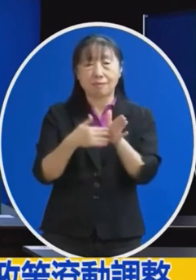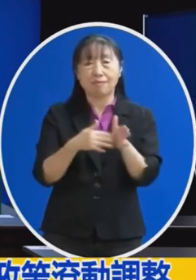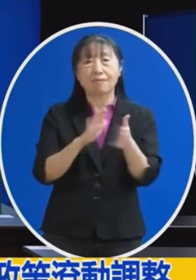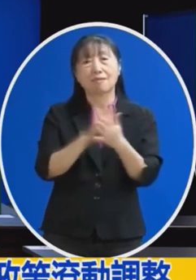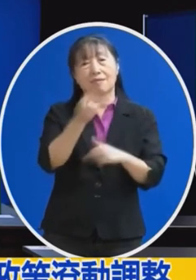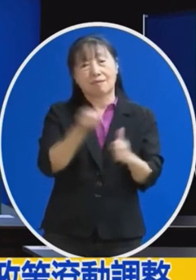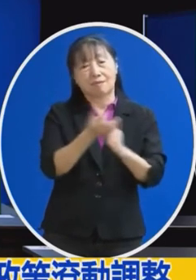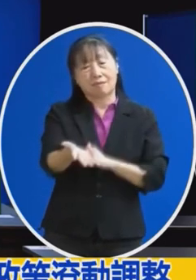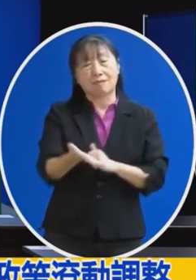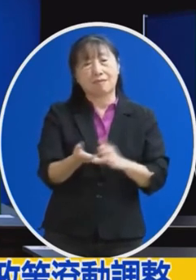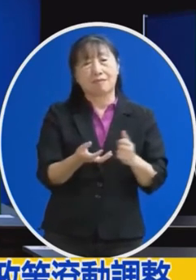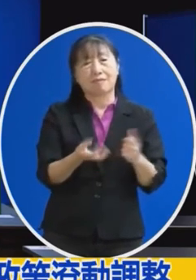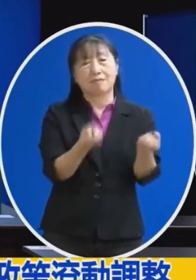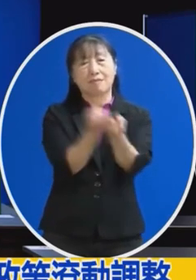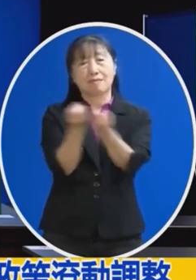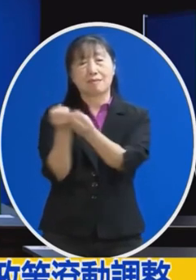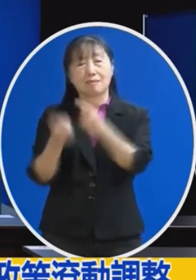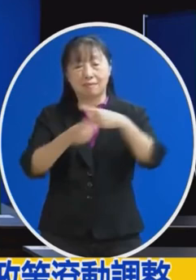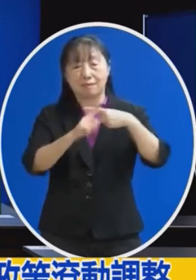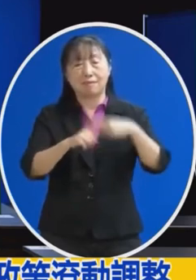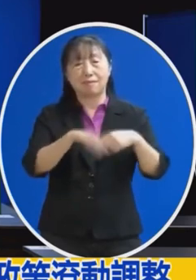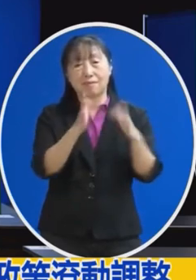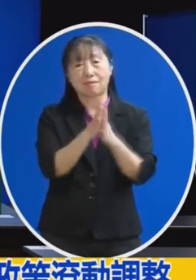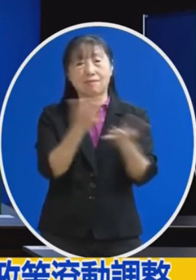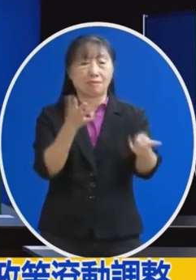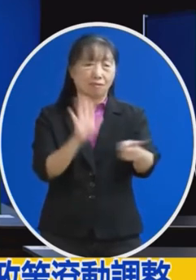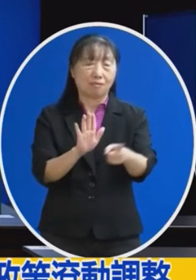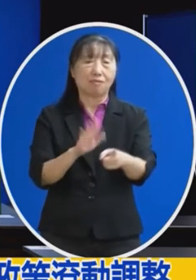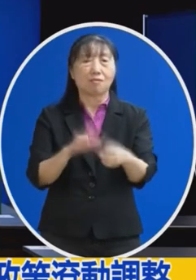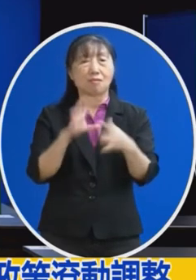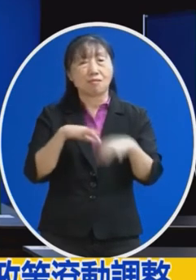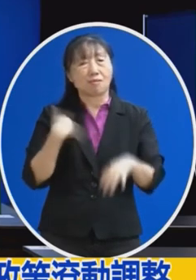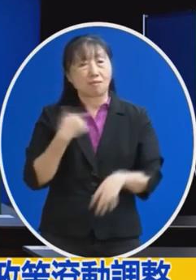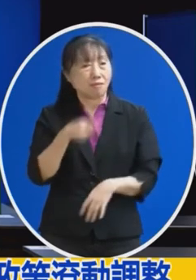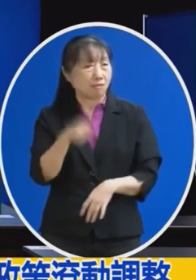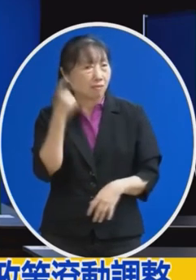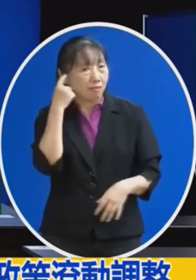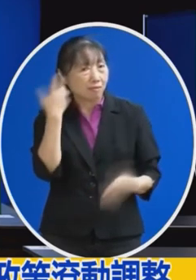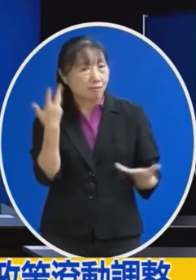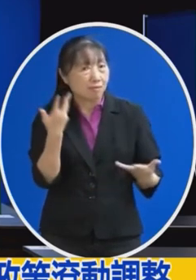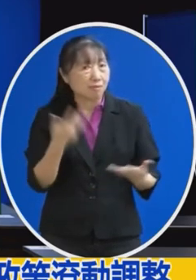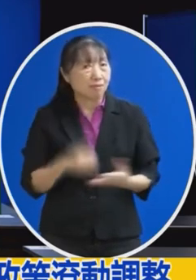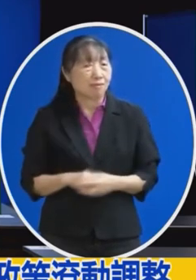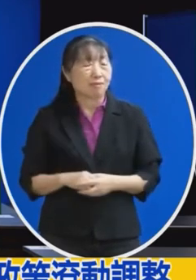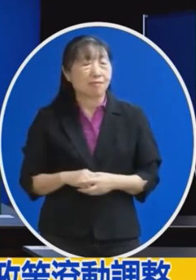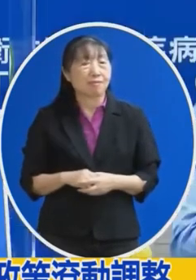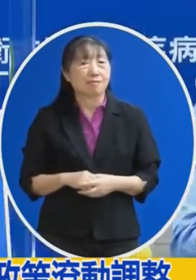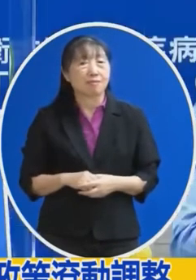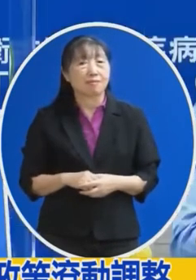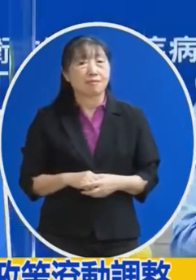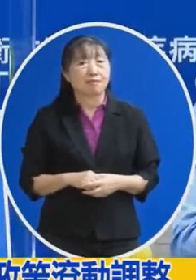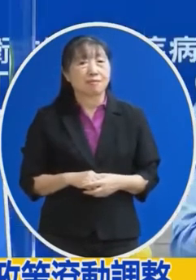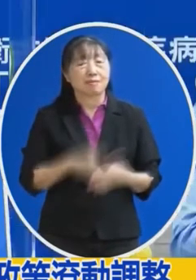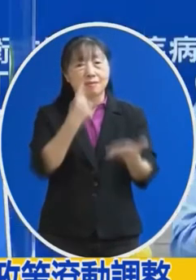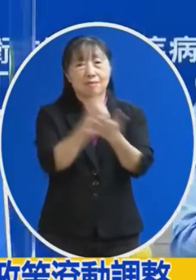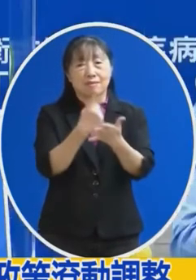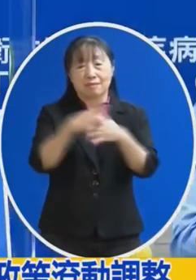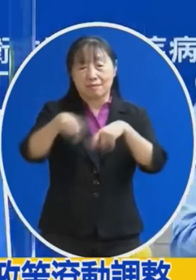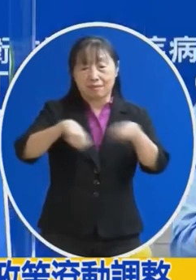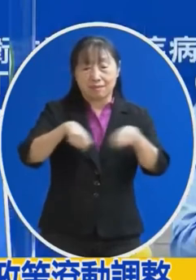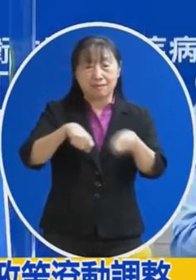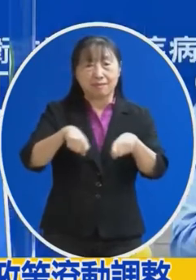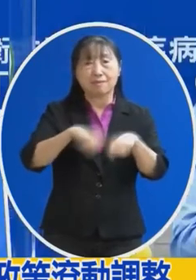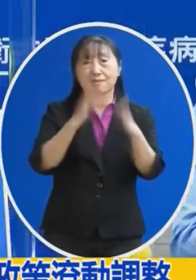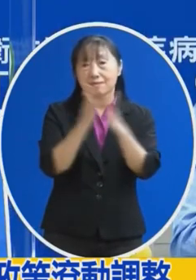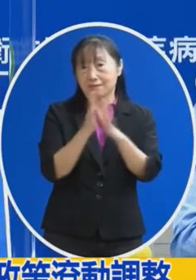是有爆发大规模的感染。那想请问指挥中心怎么看这些说法？谢谢。 对，当然每样政策的一